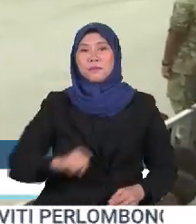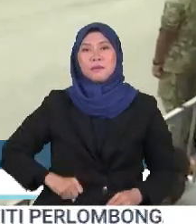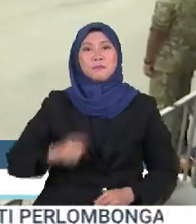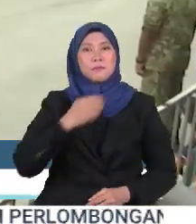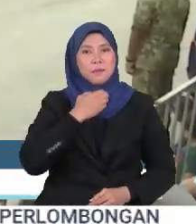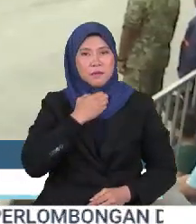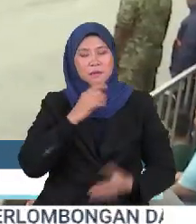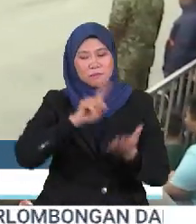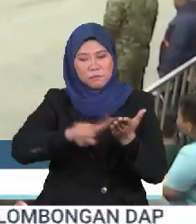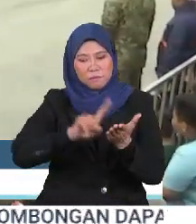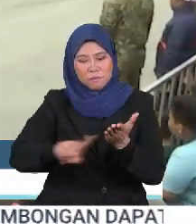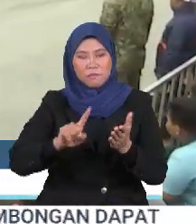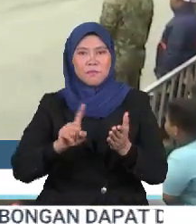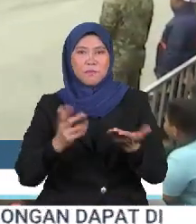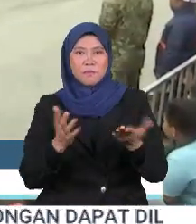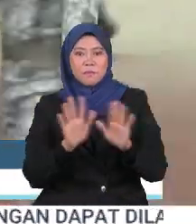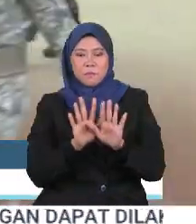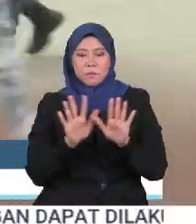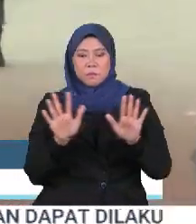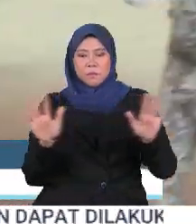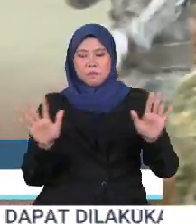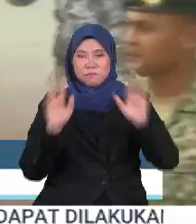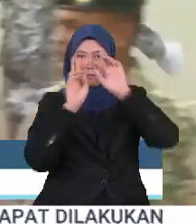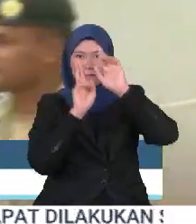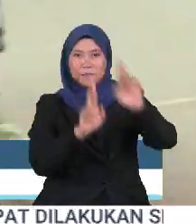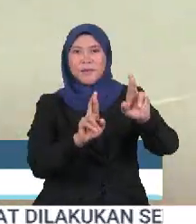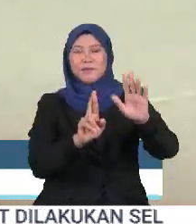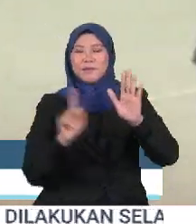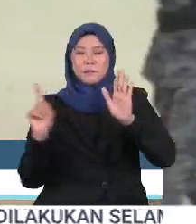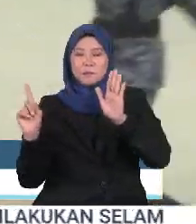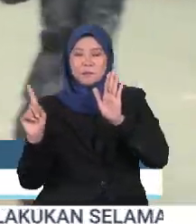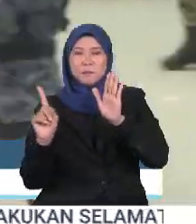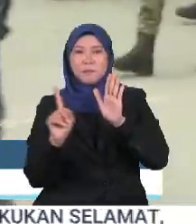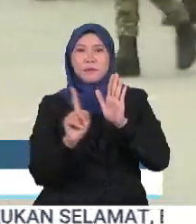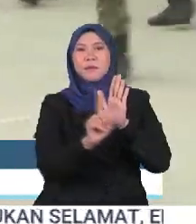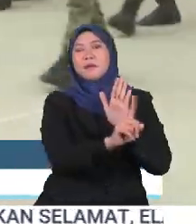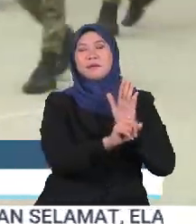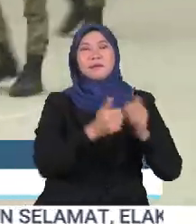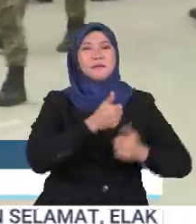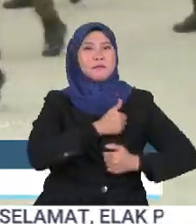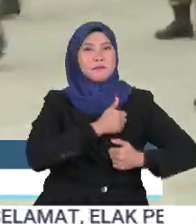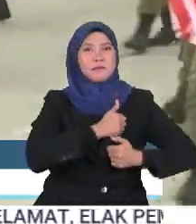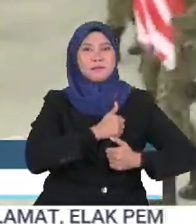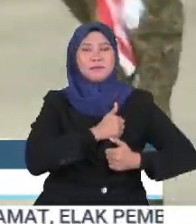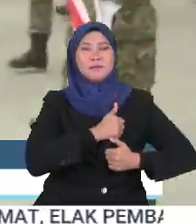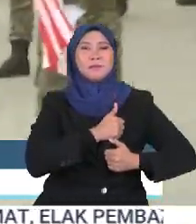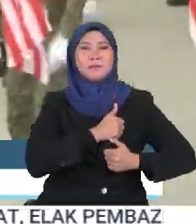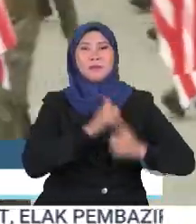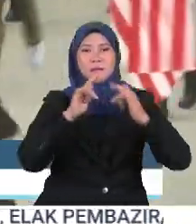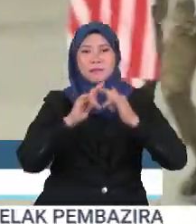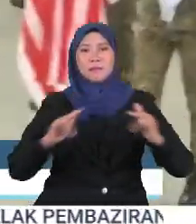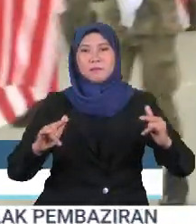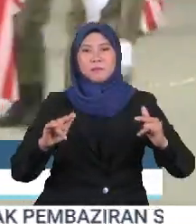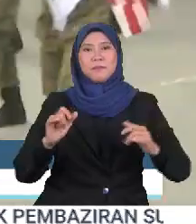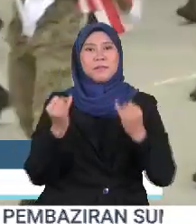kemudian berkenan memeriksa kawalan Koman Hormat Barisan Regimen Askar Jurutera Diraja Division Camp